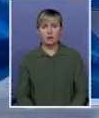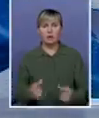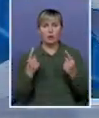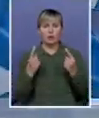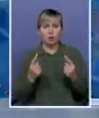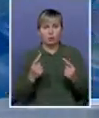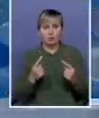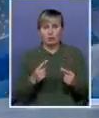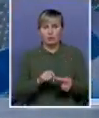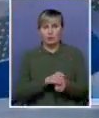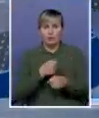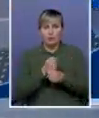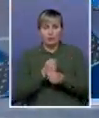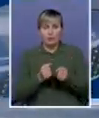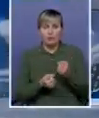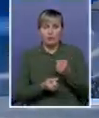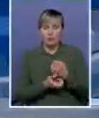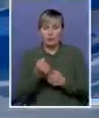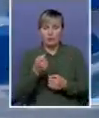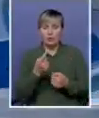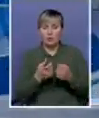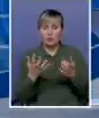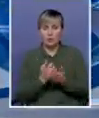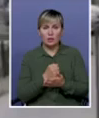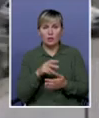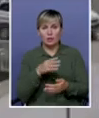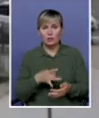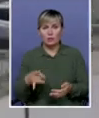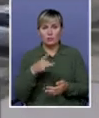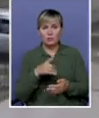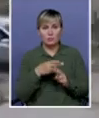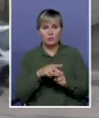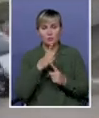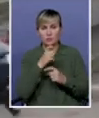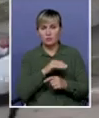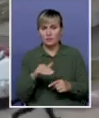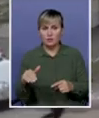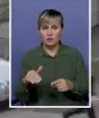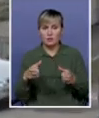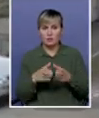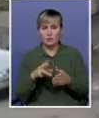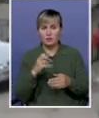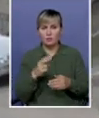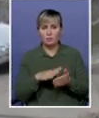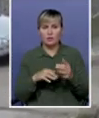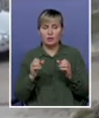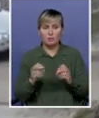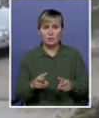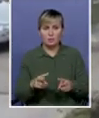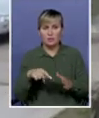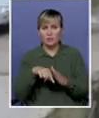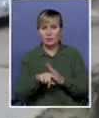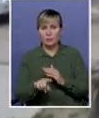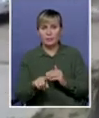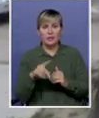Крупнейшую нарколабораторию нашли в Илеалатауском национальном парке. Об этом заявил официальный представитель Комитета нацбезопасности Аркен